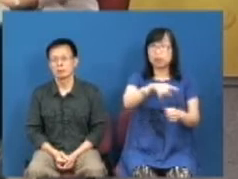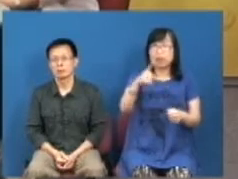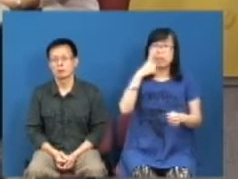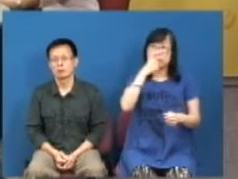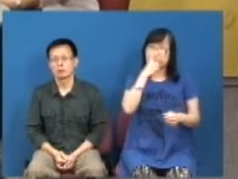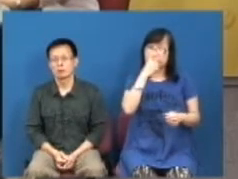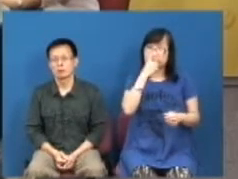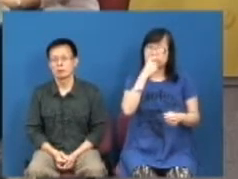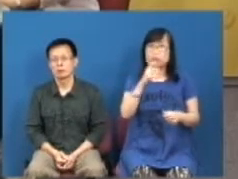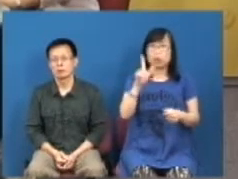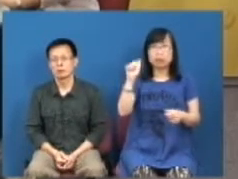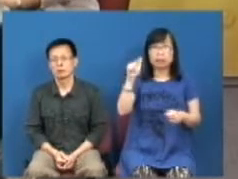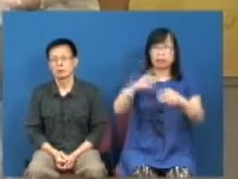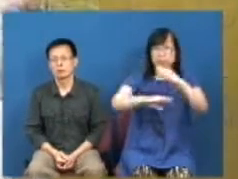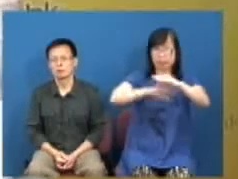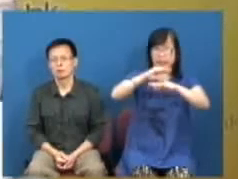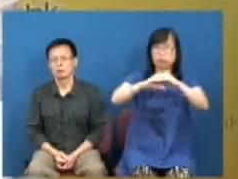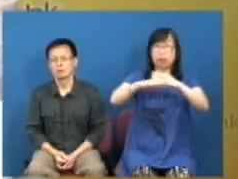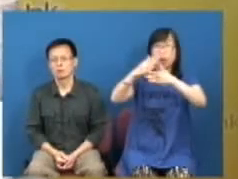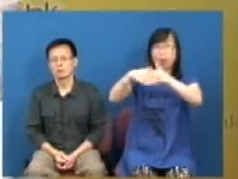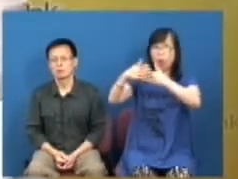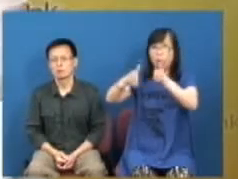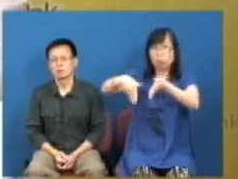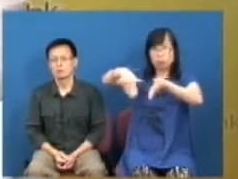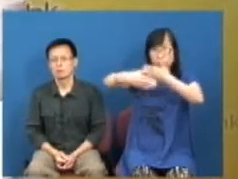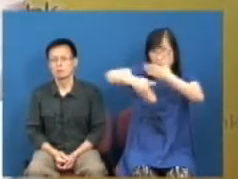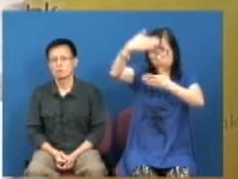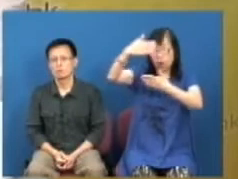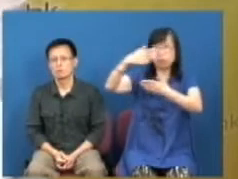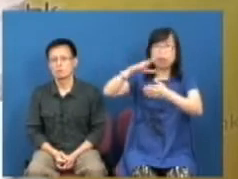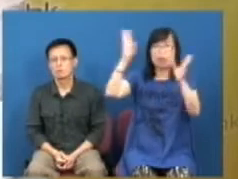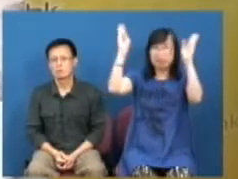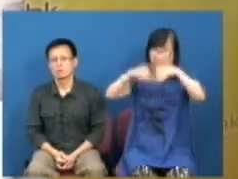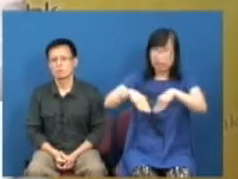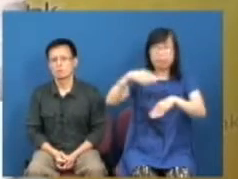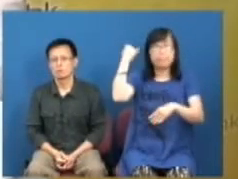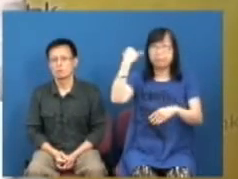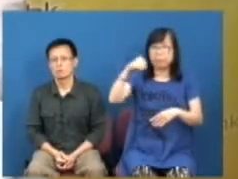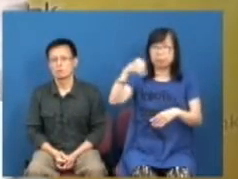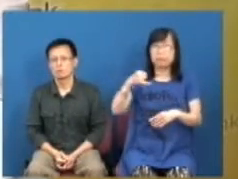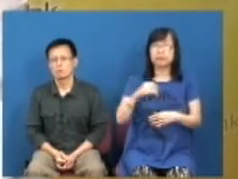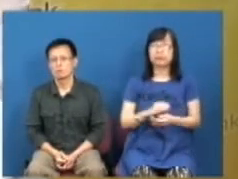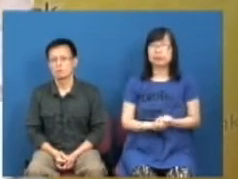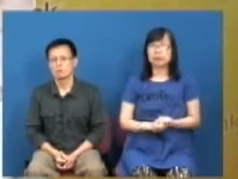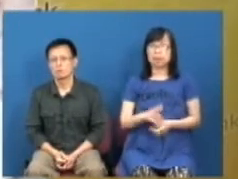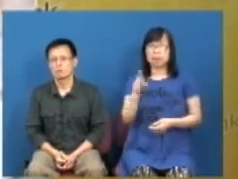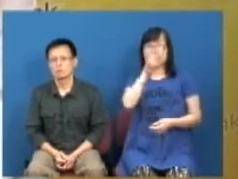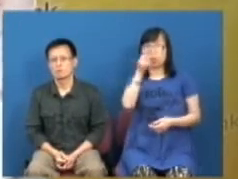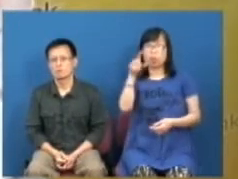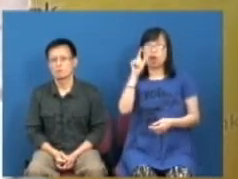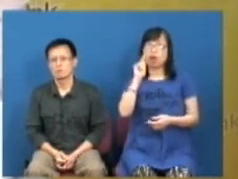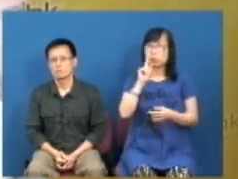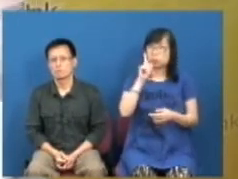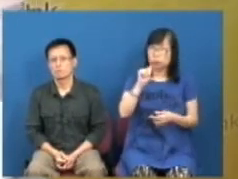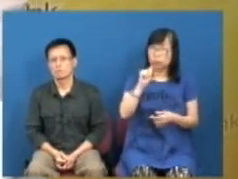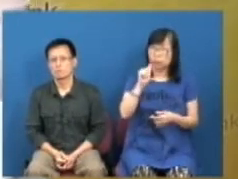國嘅一啲舊式嘅建築物咧，佢外牆係唔俾你拆嘅。咁但係你點樣能夠你見到佢咧？雖然舊，但係佢係靚